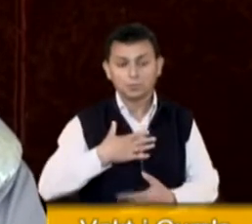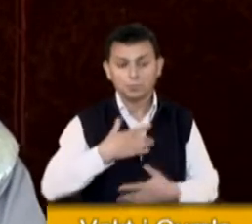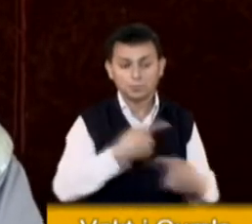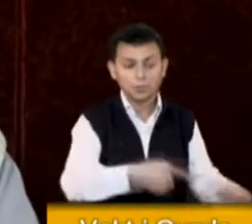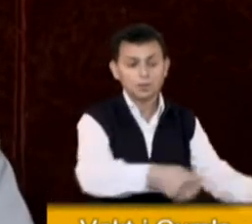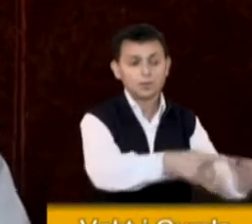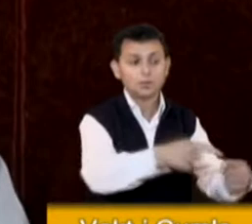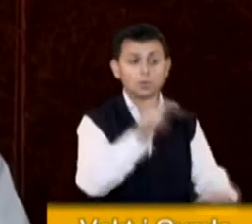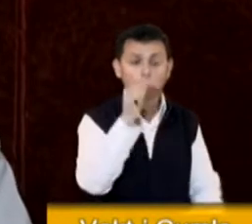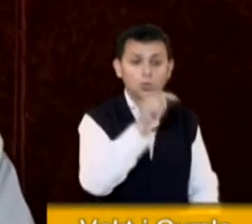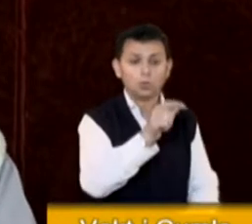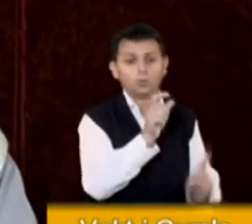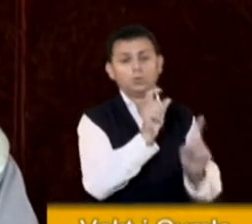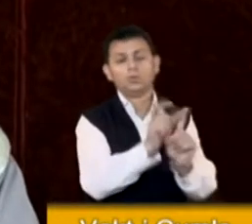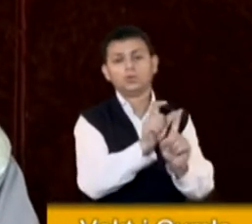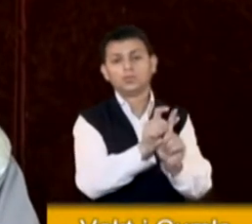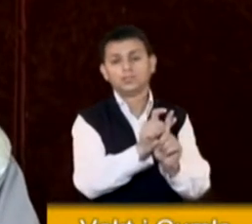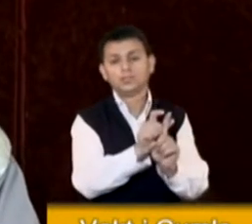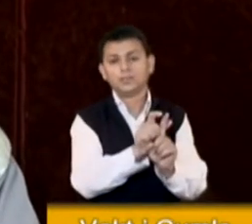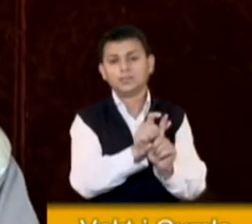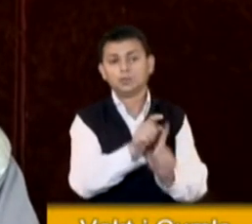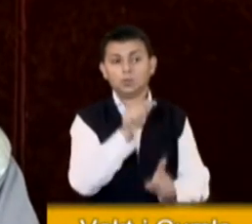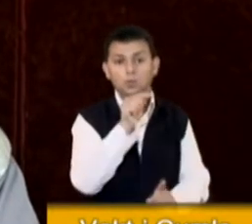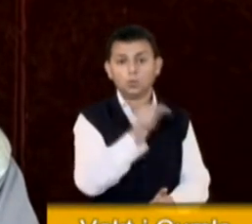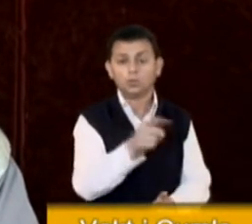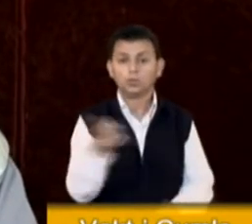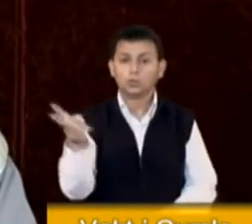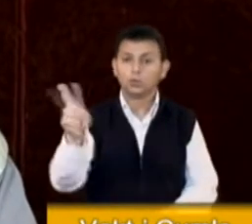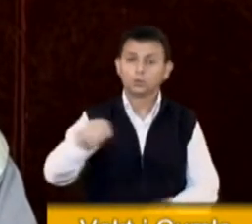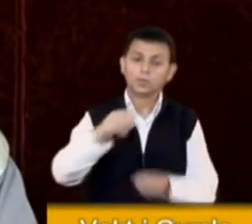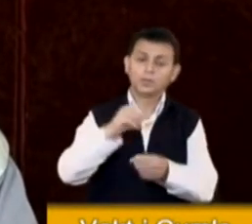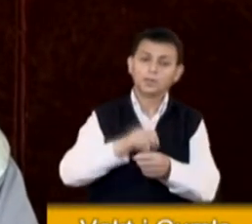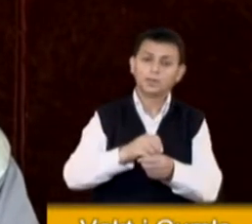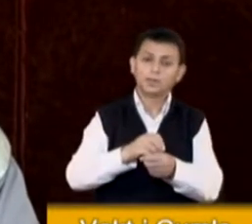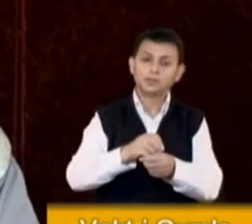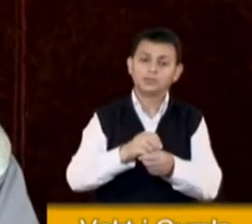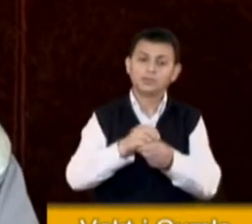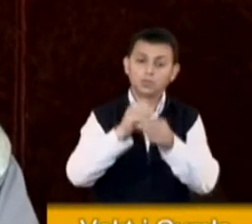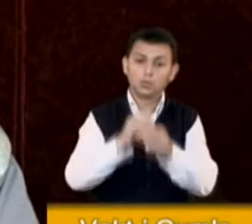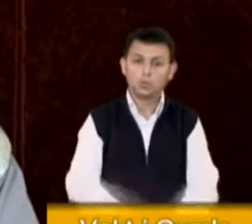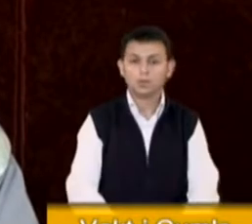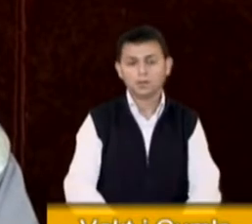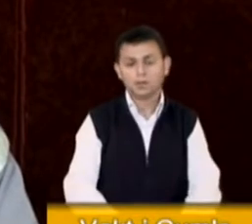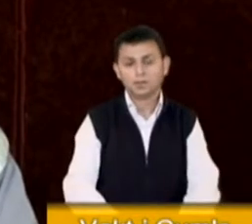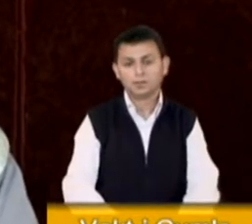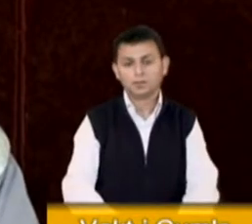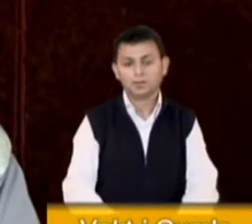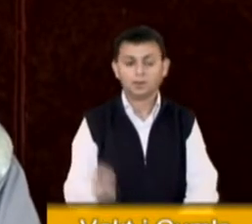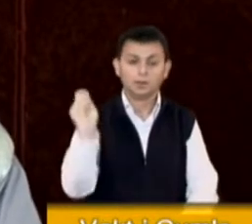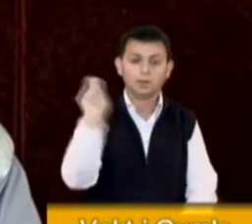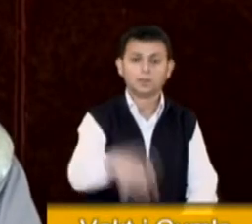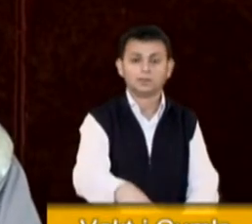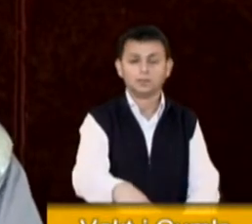Ama korumayı bırakın, öldürmek için onu kuyuya atmışlardı. Değil mi muhteremimler? Demek ki